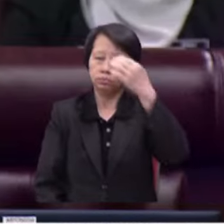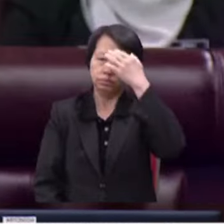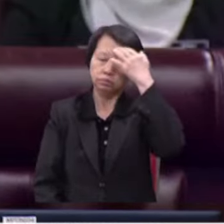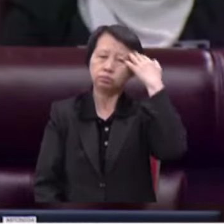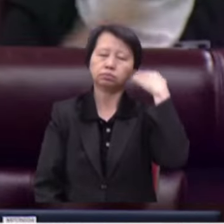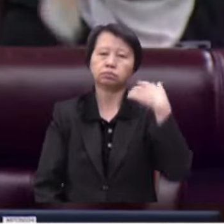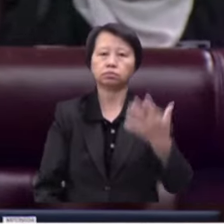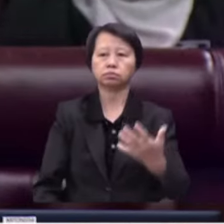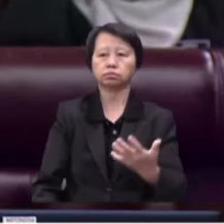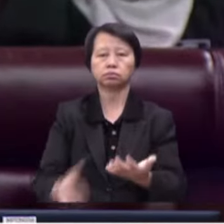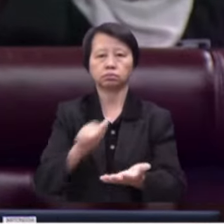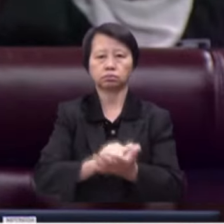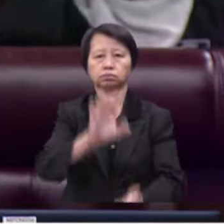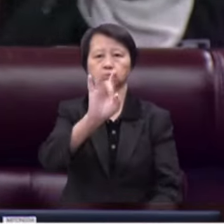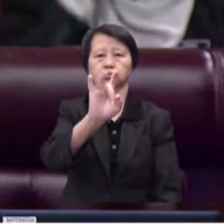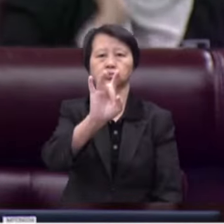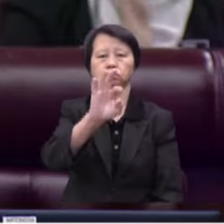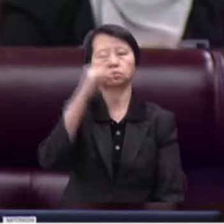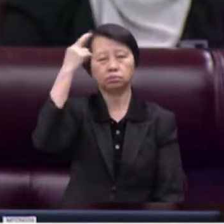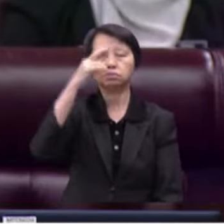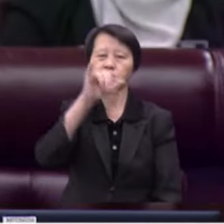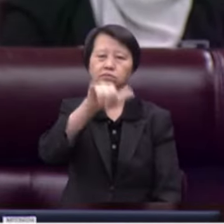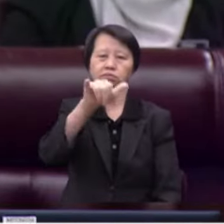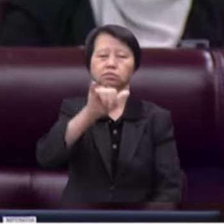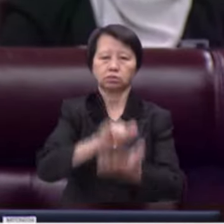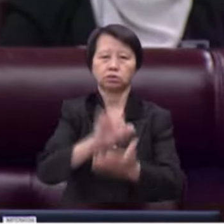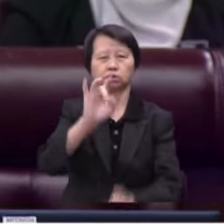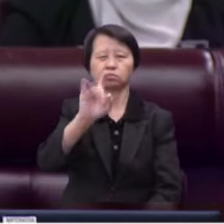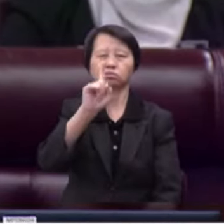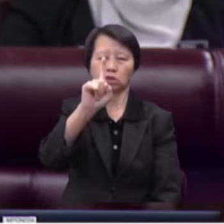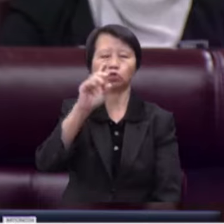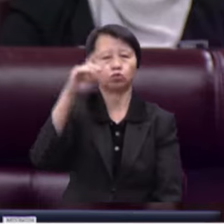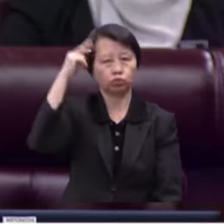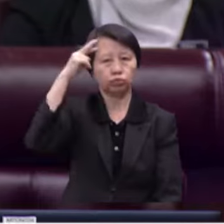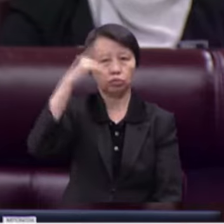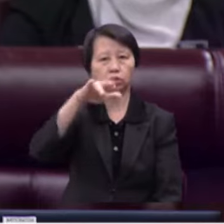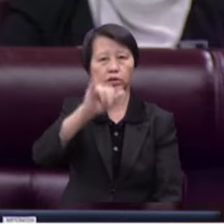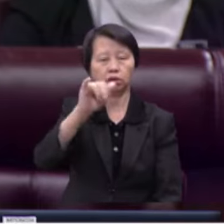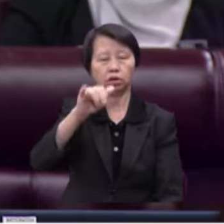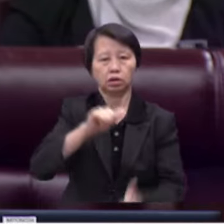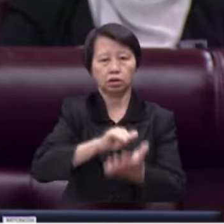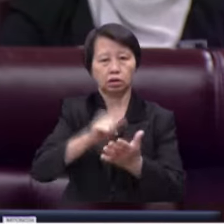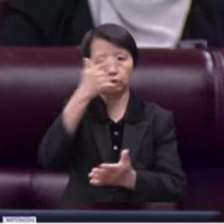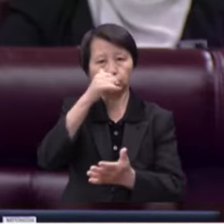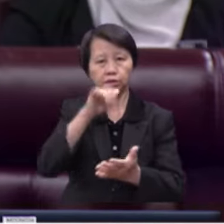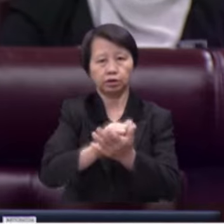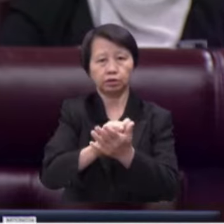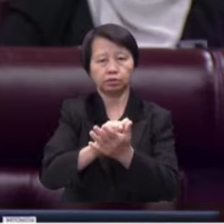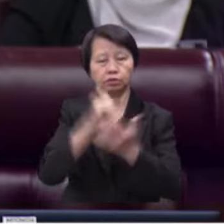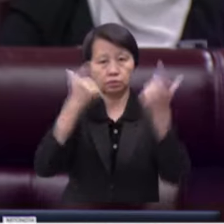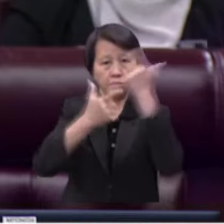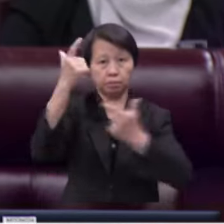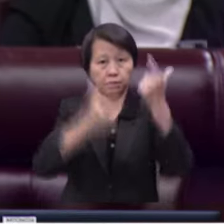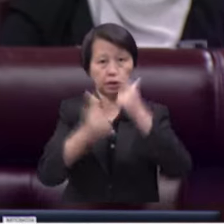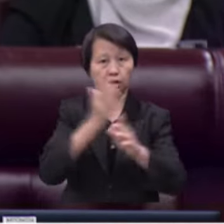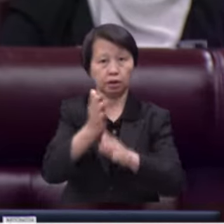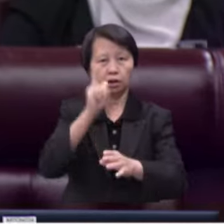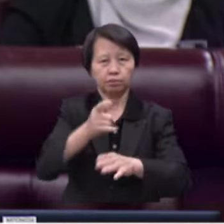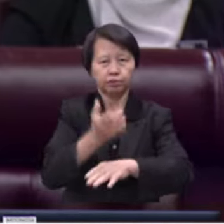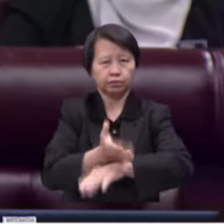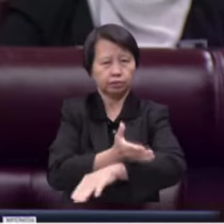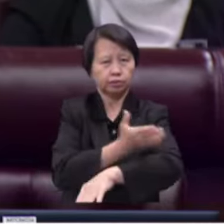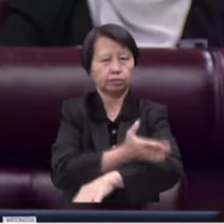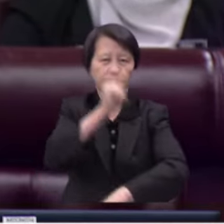itu salah satu sebab lah Ya itu salah satu sebab oleh itu sektor pelancungan hendaklah kita bertingkatkan